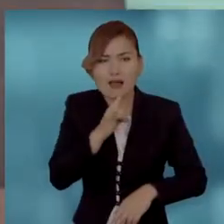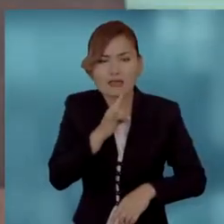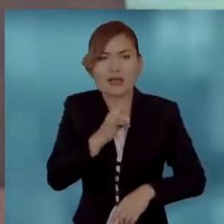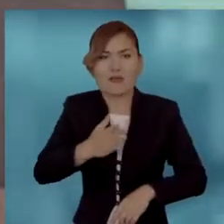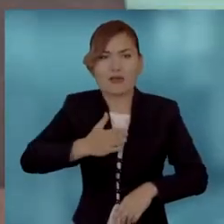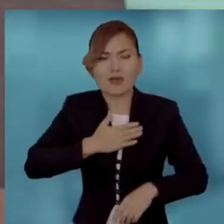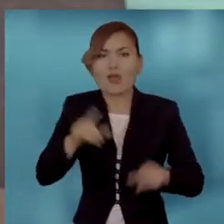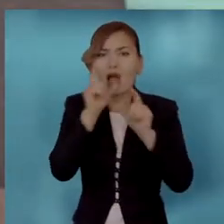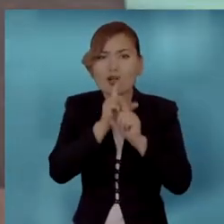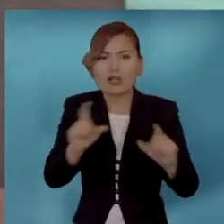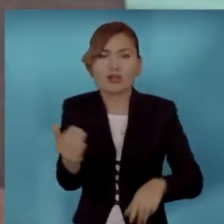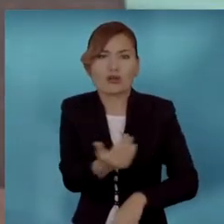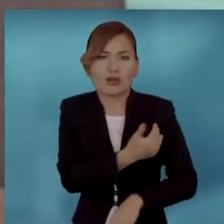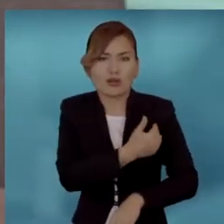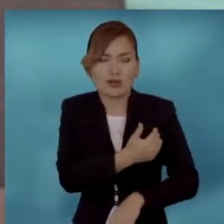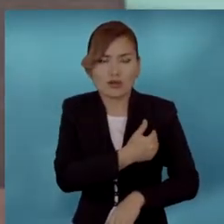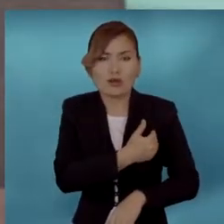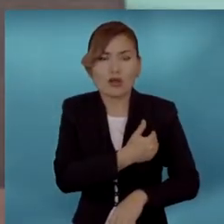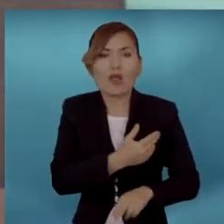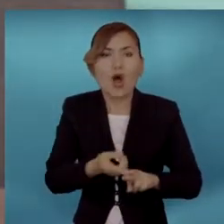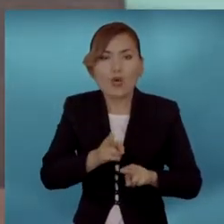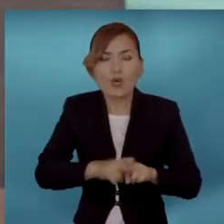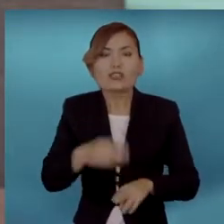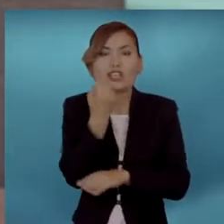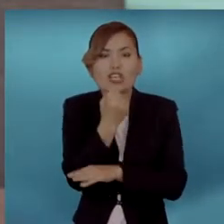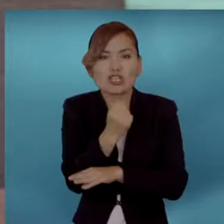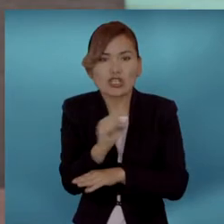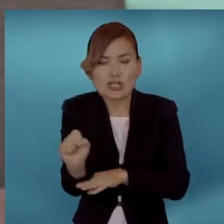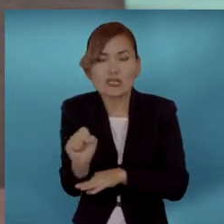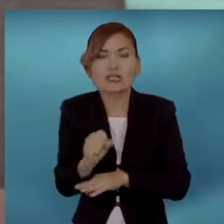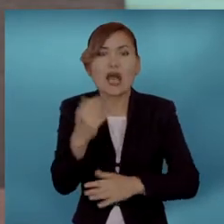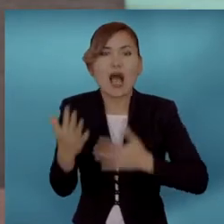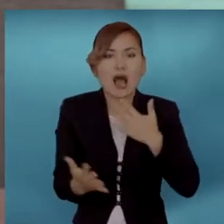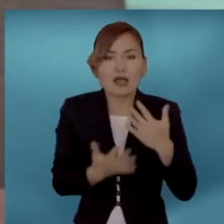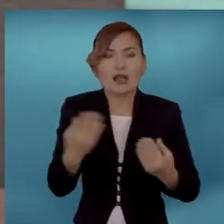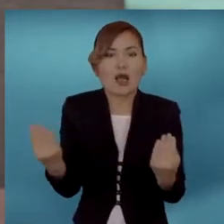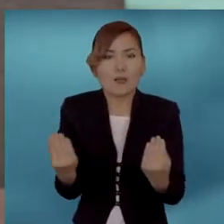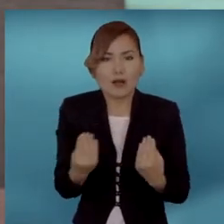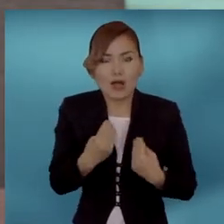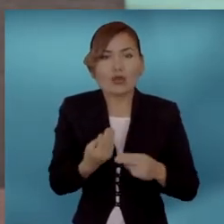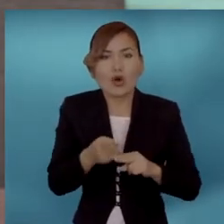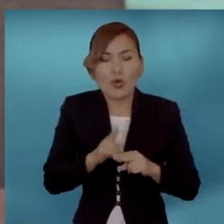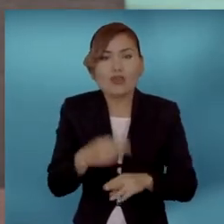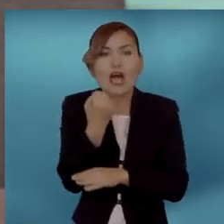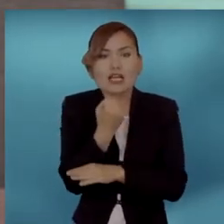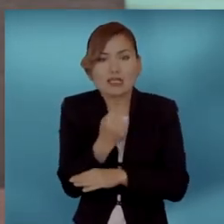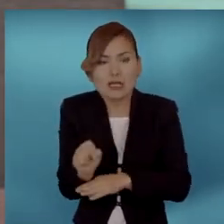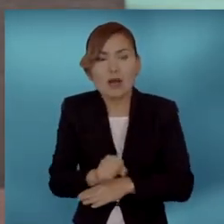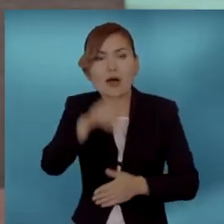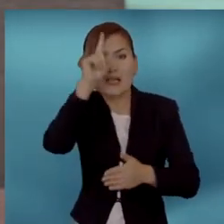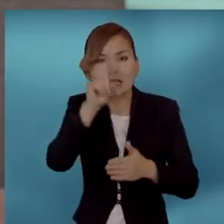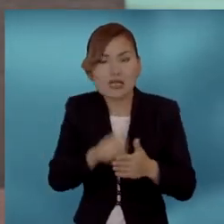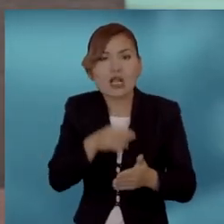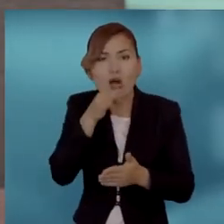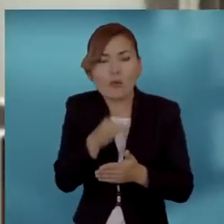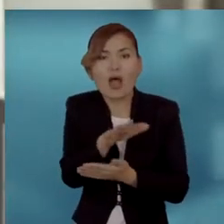тоже. Жеңіс те адамға белгілі бір ынта береді. Содан жеңімпаздың бойында сенім мен жауапкершілік одан әрі арта түседі.